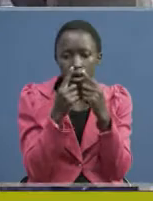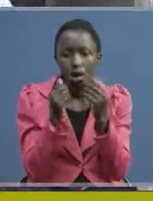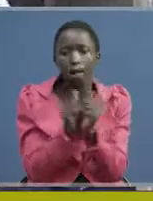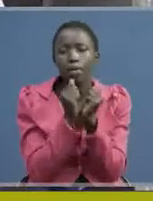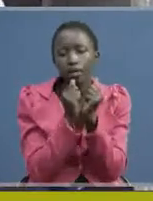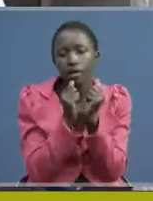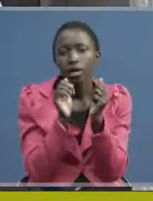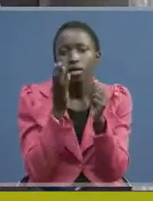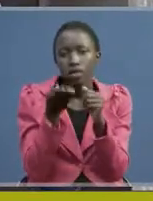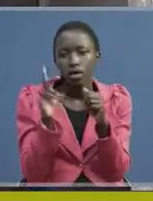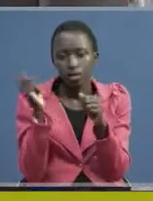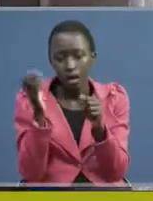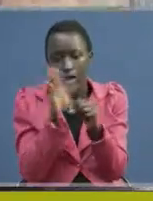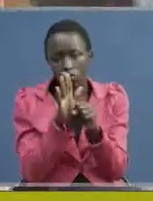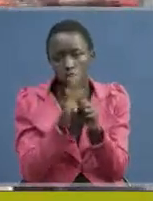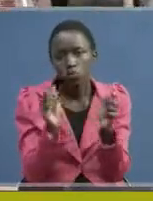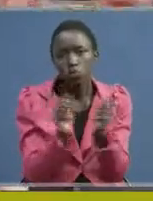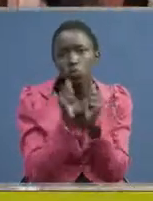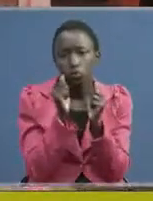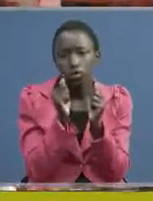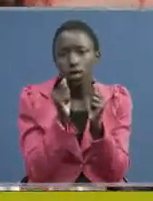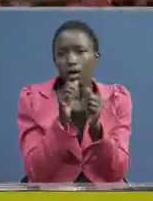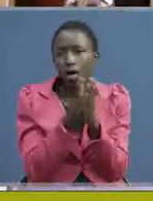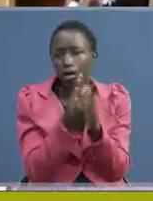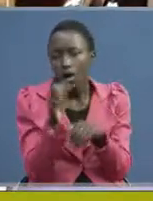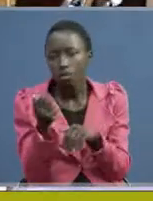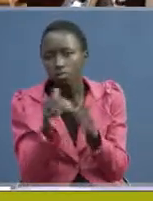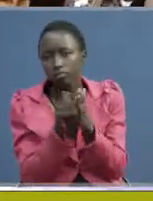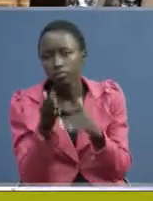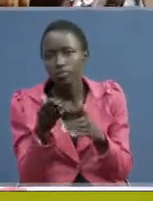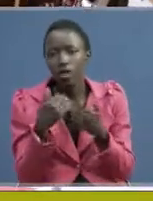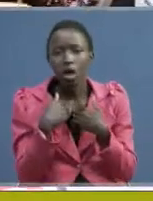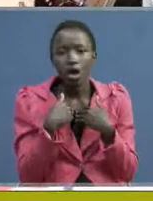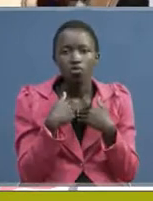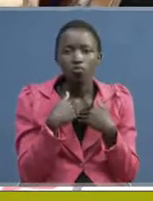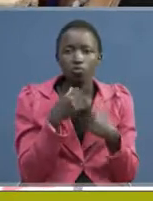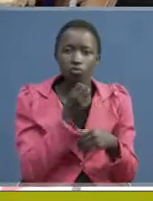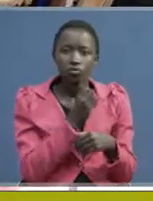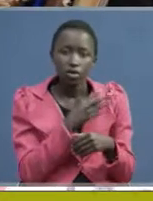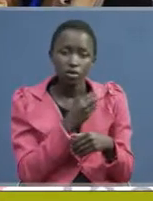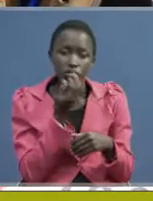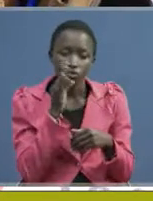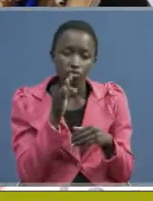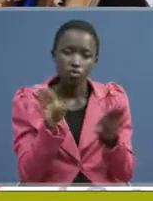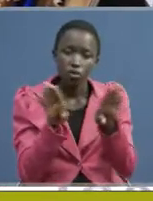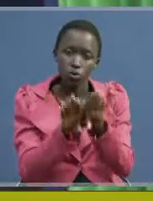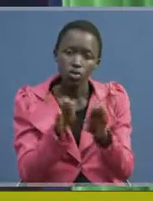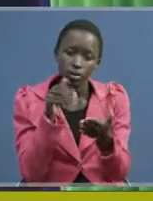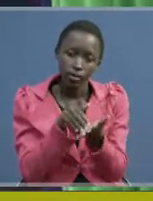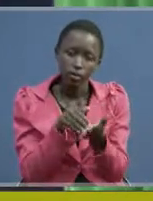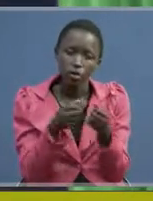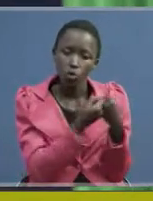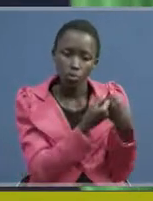held. Nchini Kenya, viwanda vingi vimefungwa huku vingine vikiwa katika hatari ya kutia vifuli kwenye milango yake kutokana na ushindani